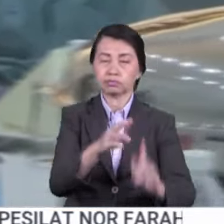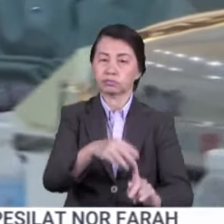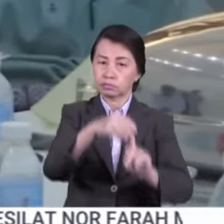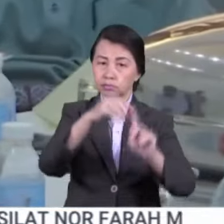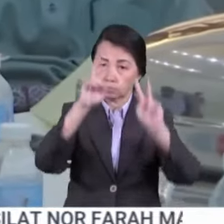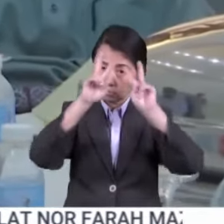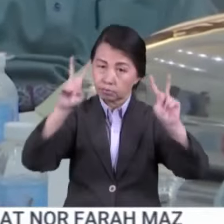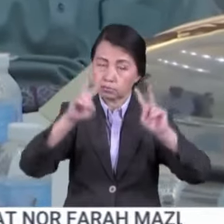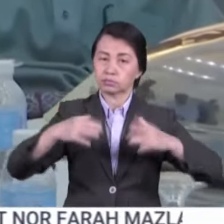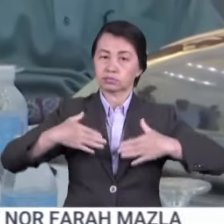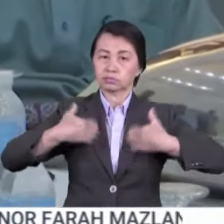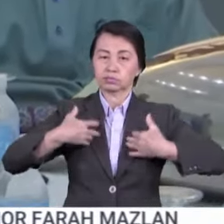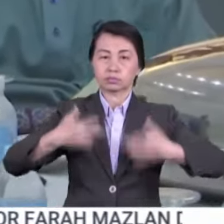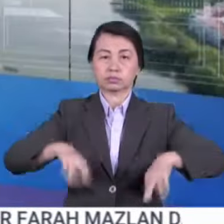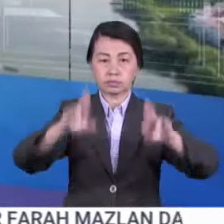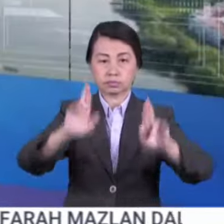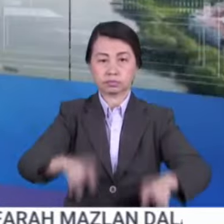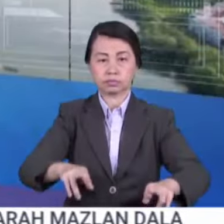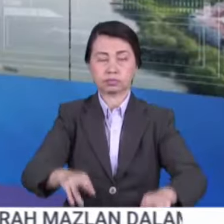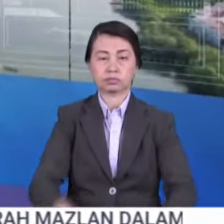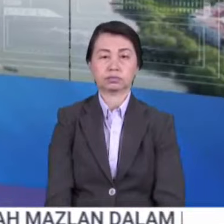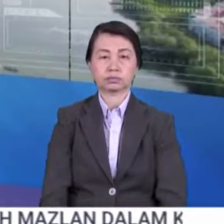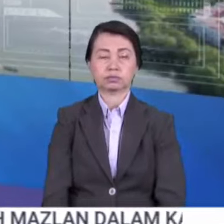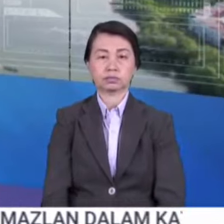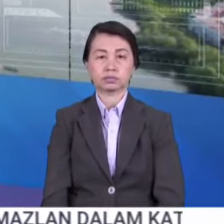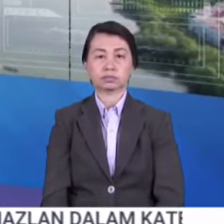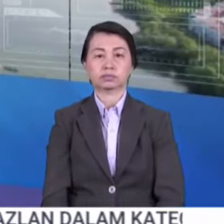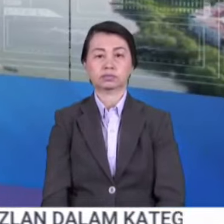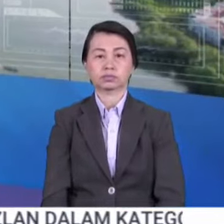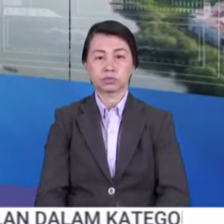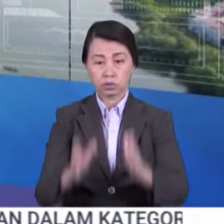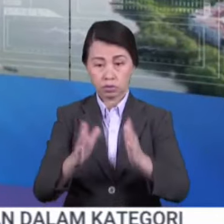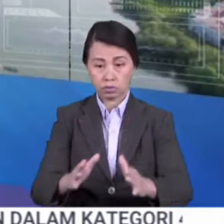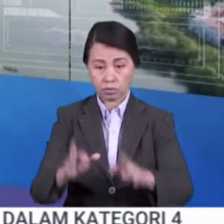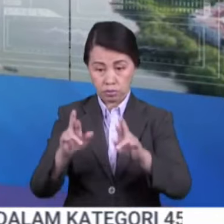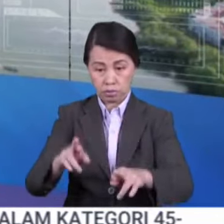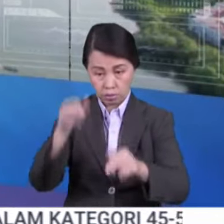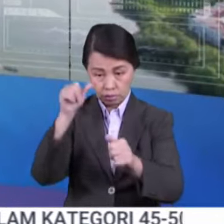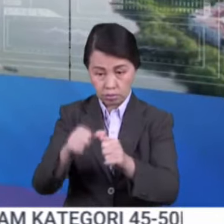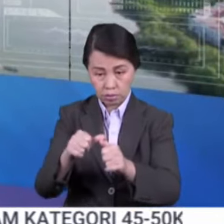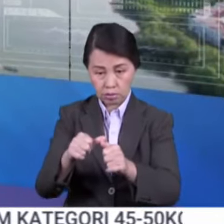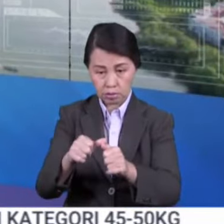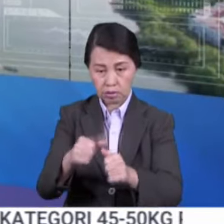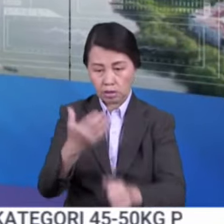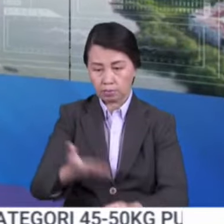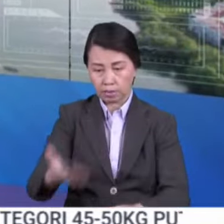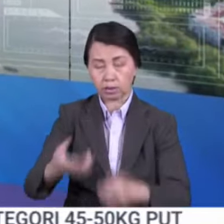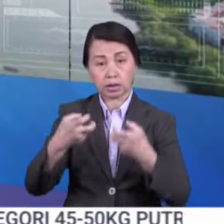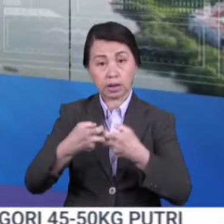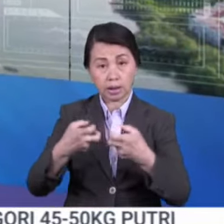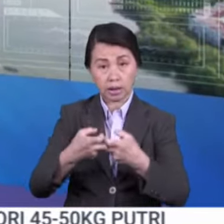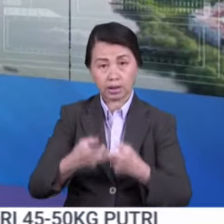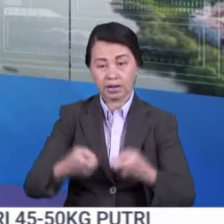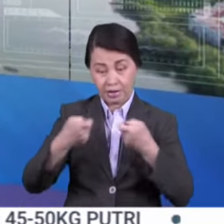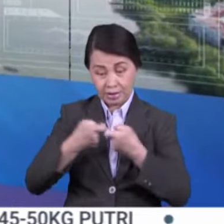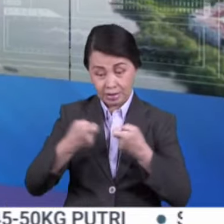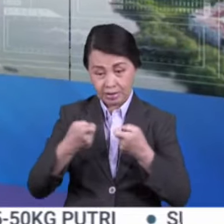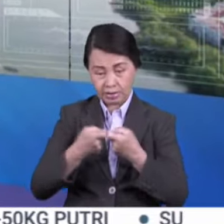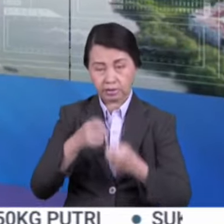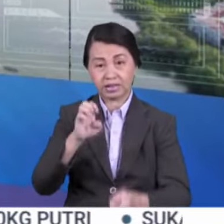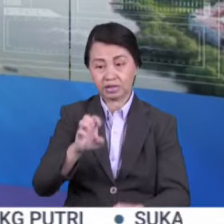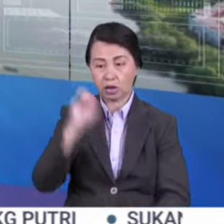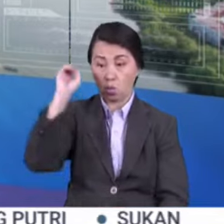dan kesejahteraan rakyat. Orang awam diingatkan memastikan sisa barangan elektrik dan elektronik atau